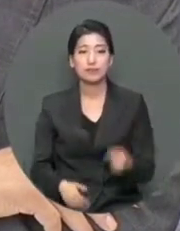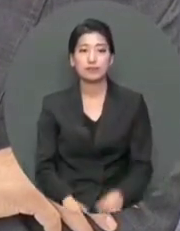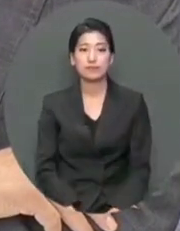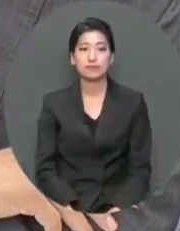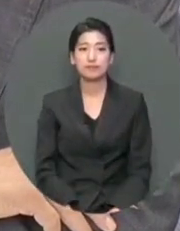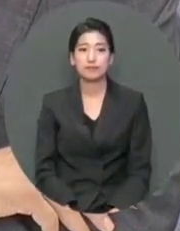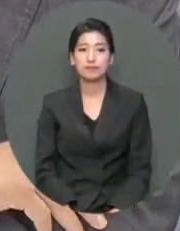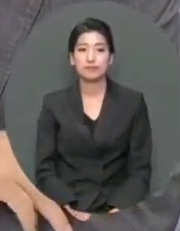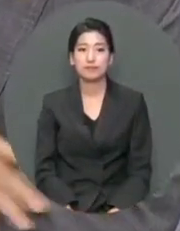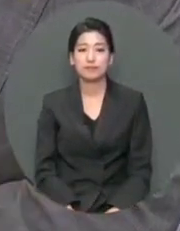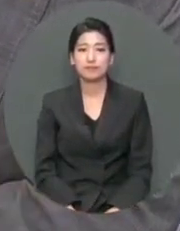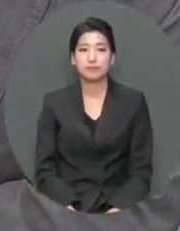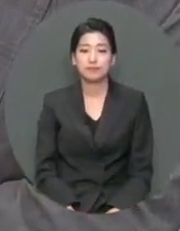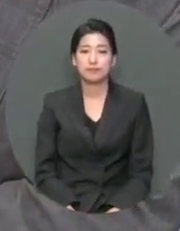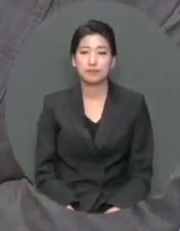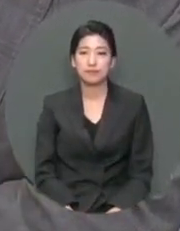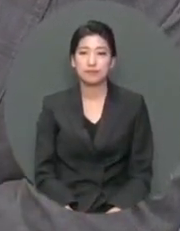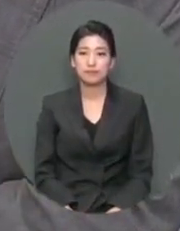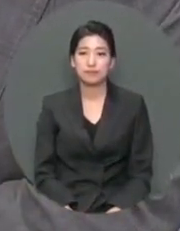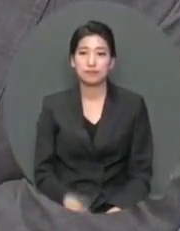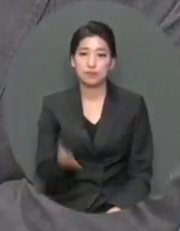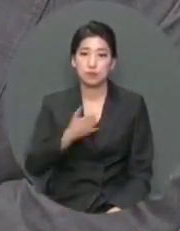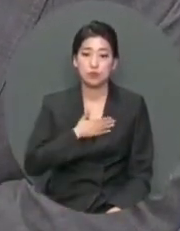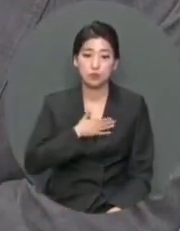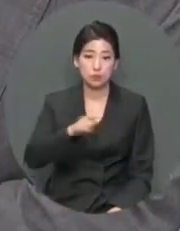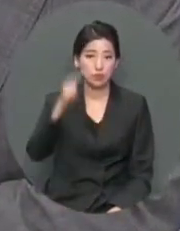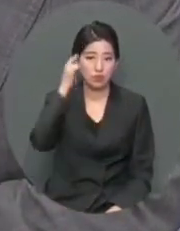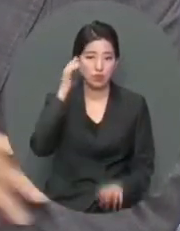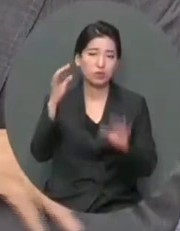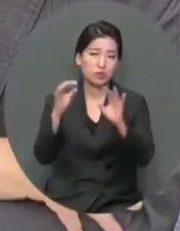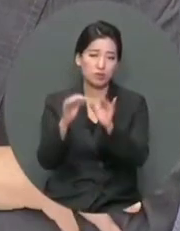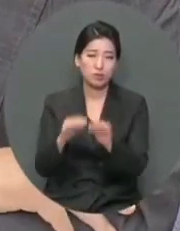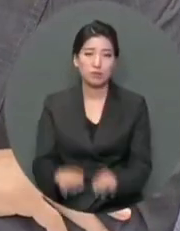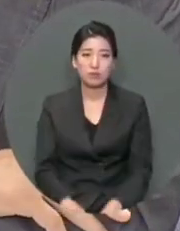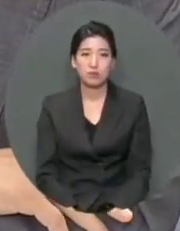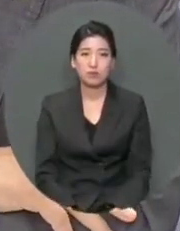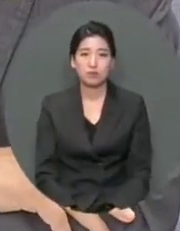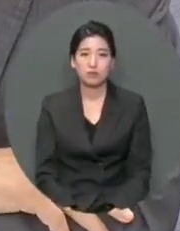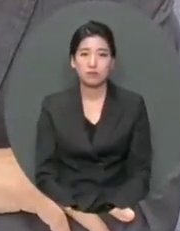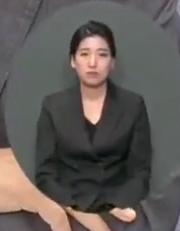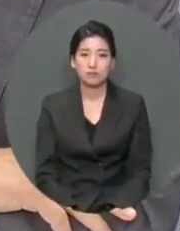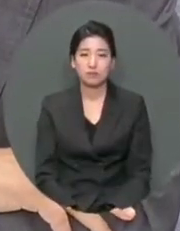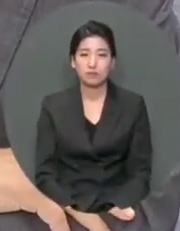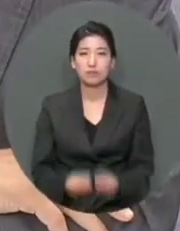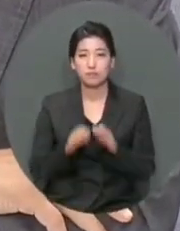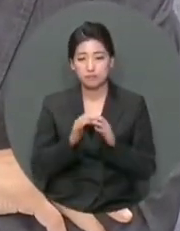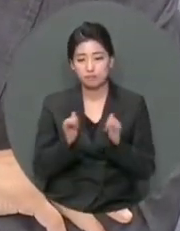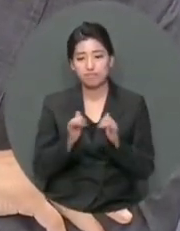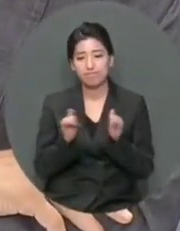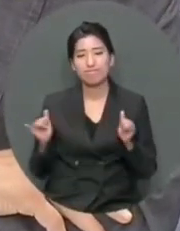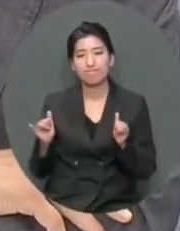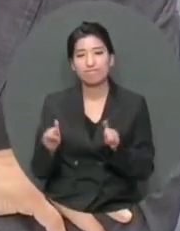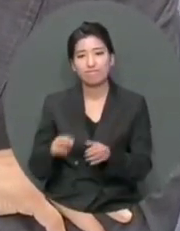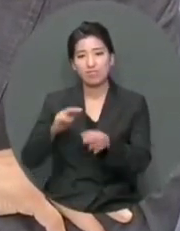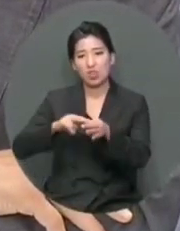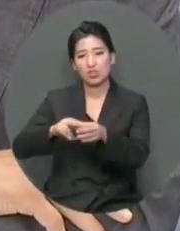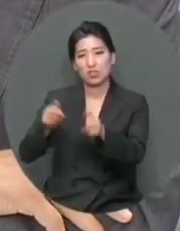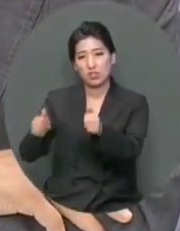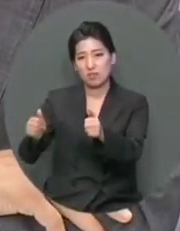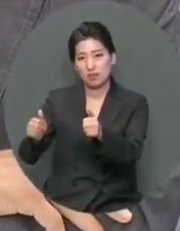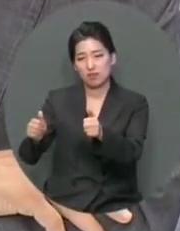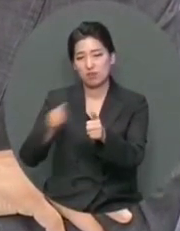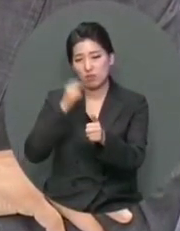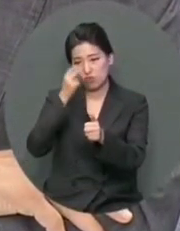있습니다. 후보자님 생각에 제가 동의를 합니다. 국민들이 형사사법 절차, 수사나 재판을 볼